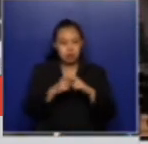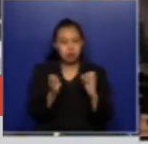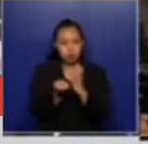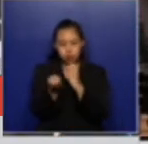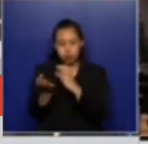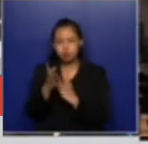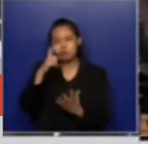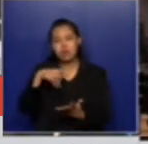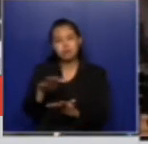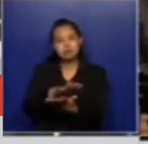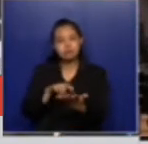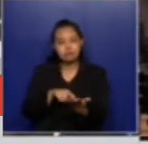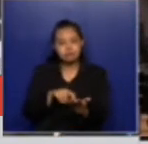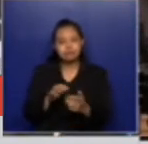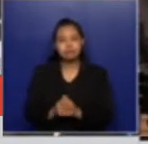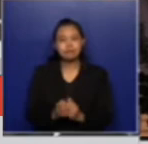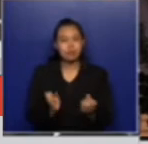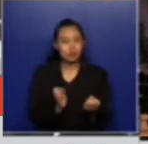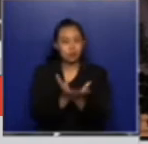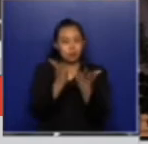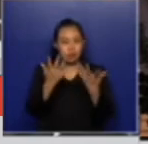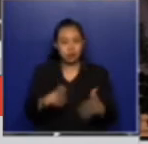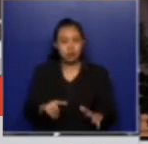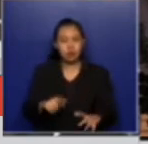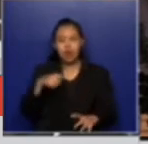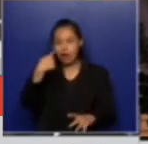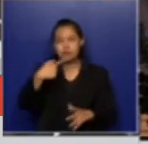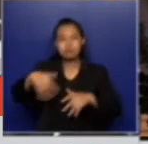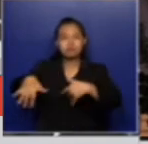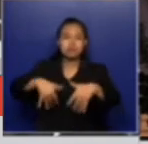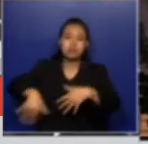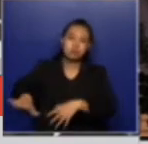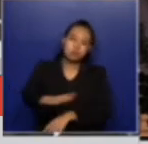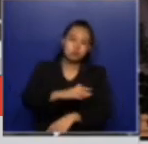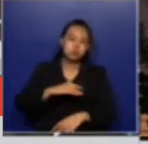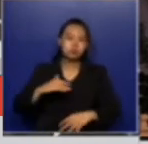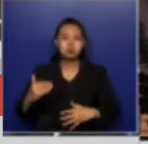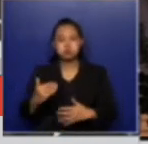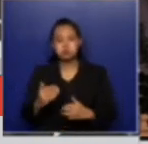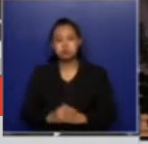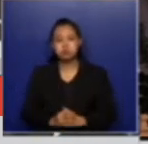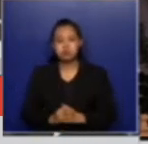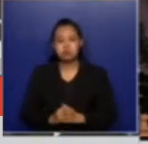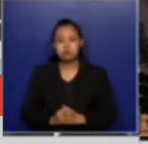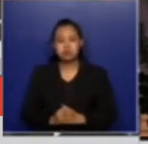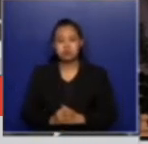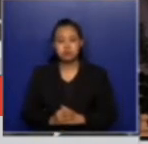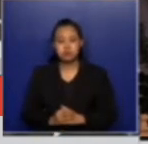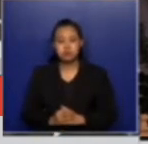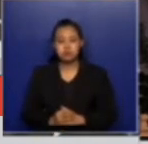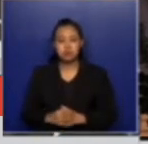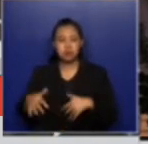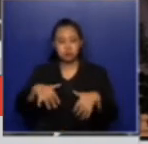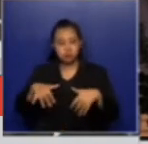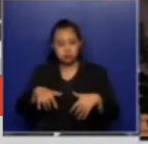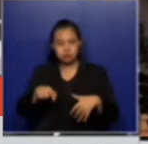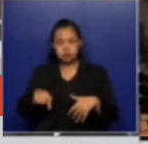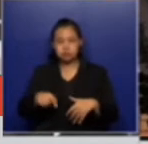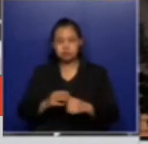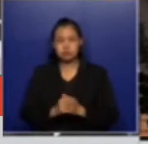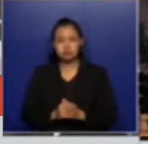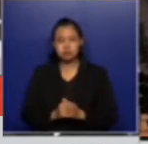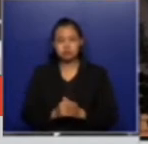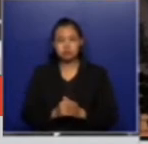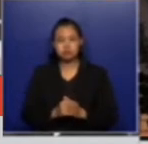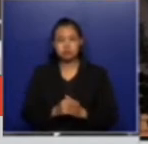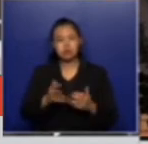ศพอเกิดกับประเทศนี้ของใครของพี่น้องประชาชนคนไทยทั้งหมดแล้วโดยเฉพาะพี่น้องที่อยู่ตาม